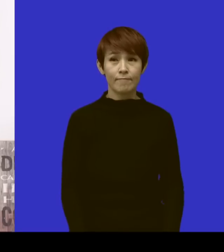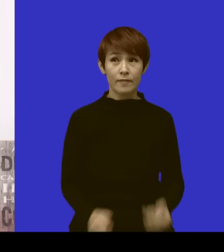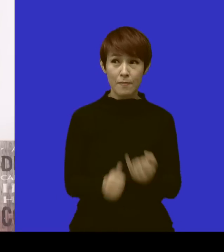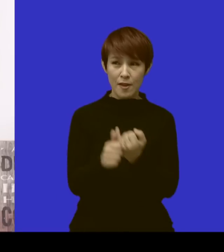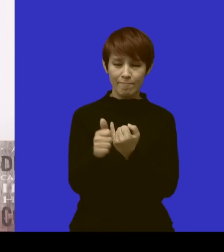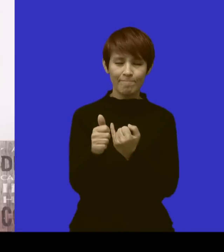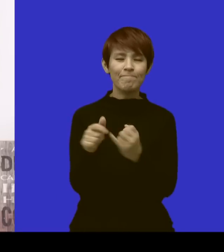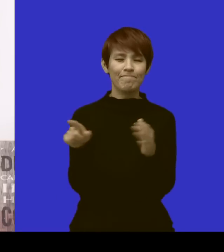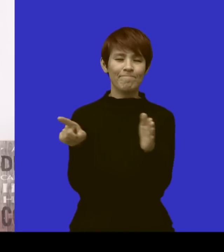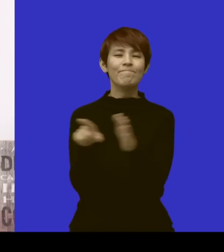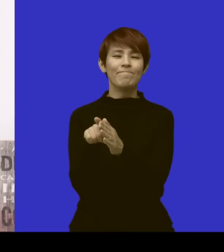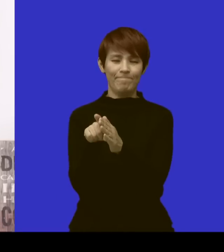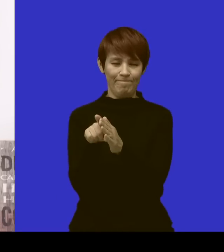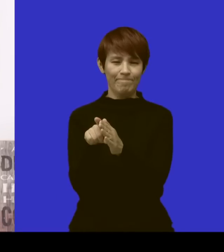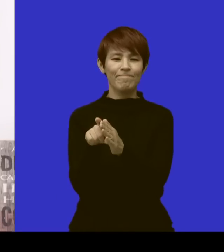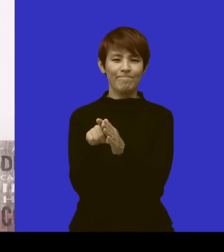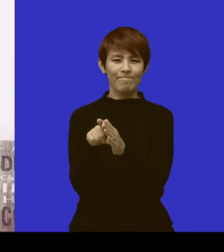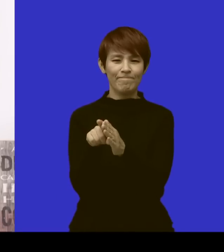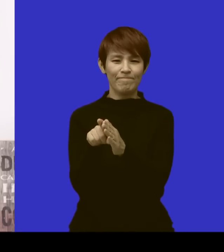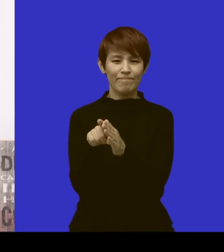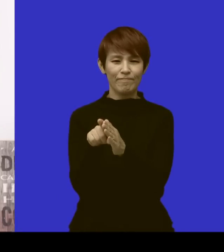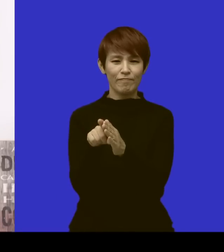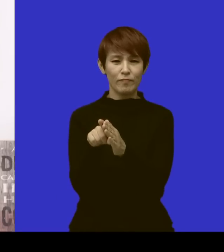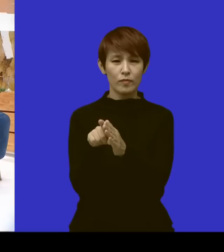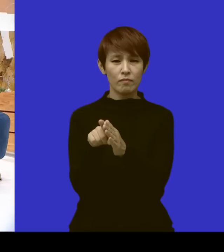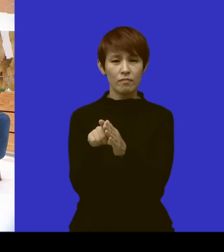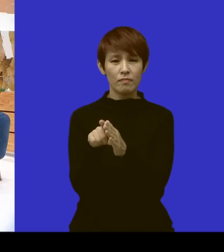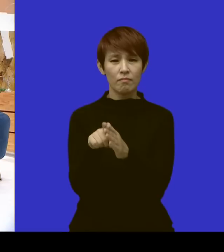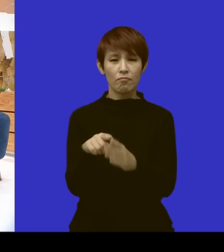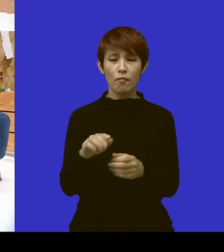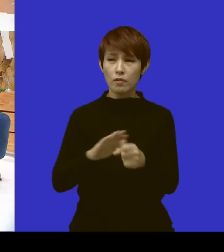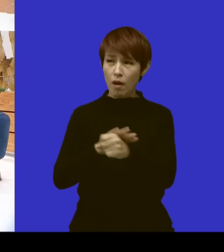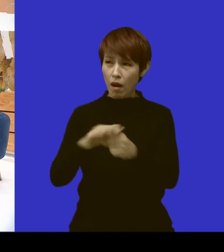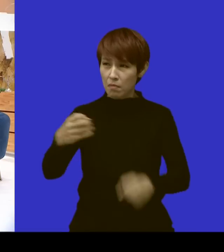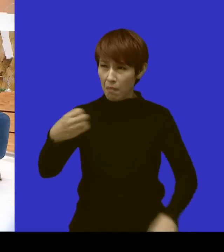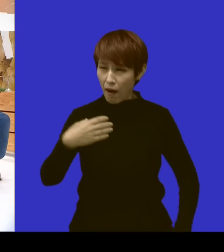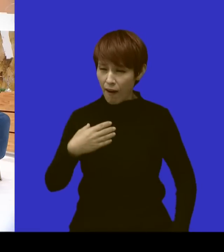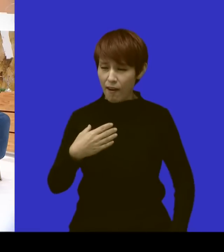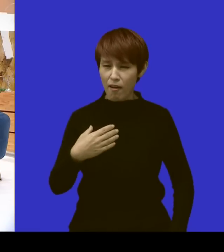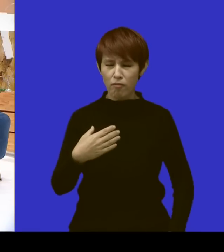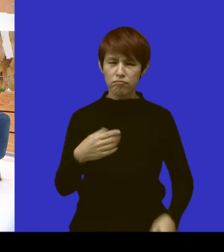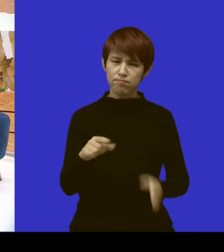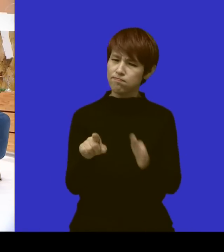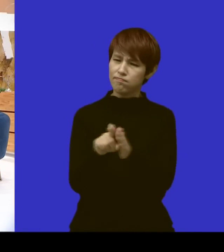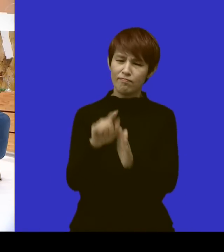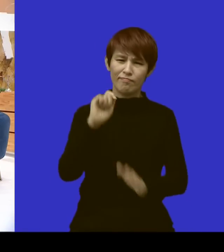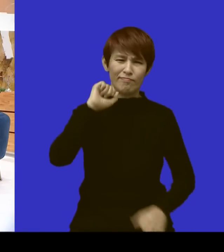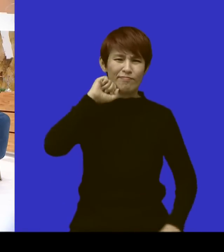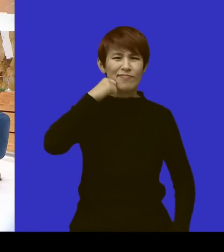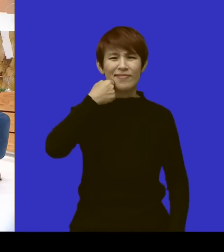믿어야지. 네. 이 말도 안 믿어지는 거예요. 아, 사랑했다는 얘기가, 예.